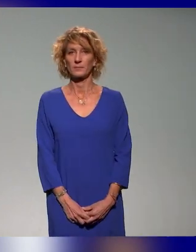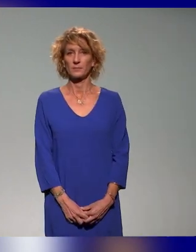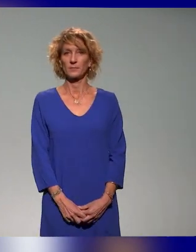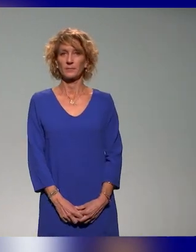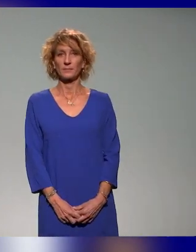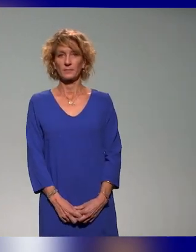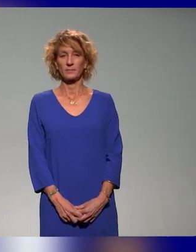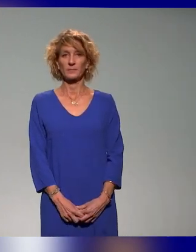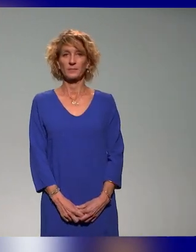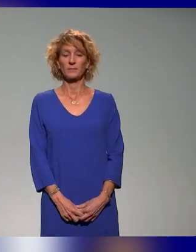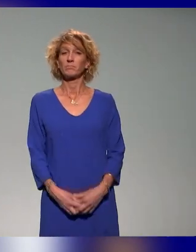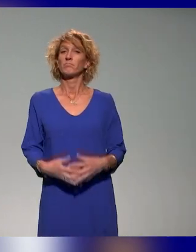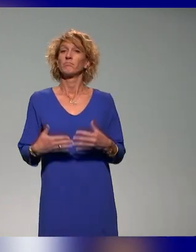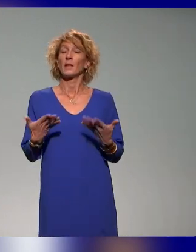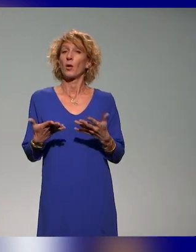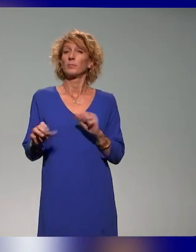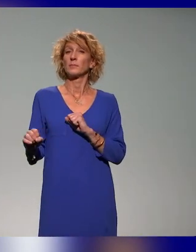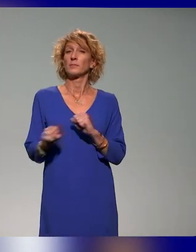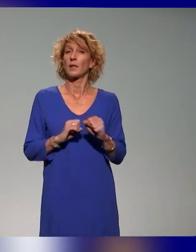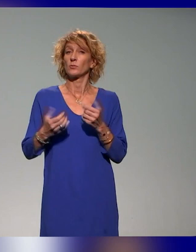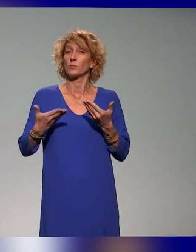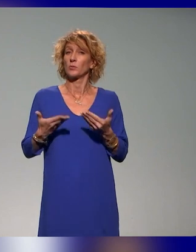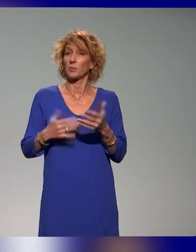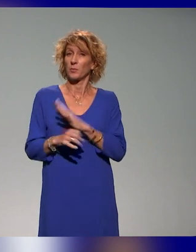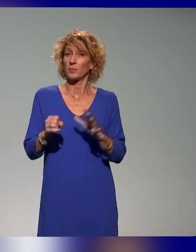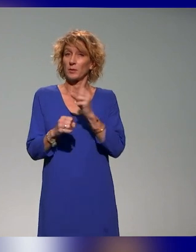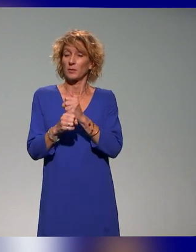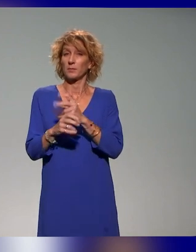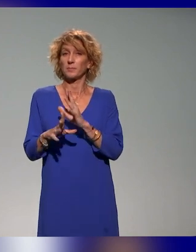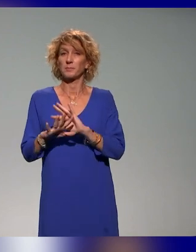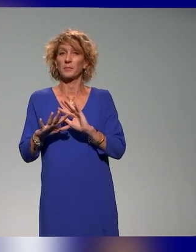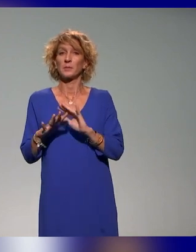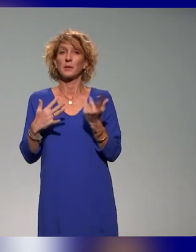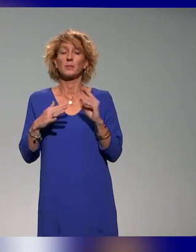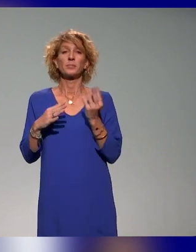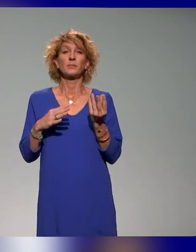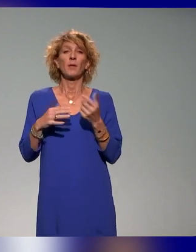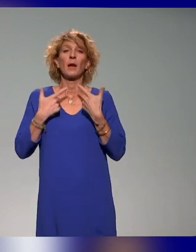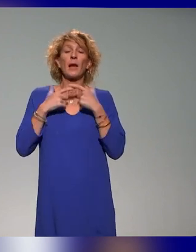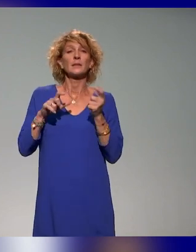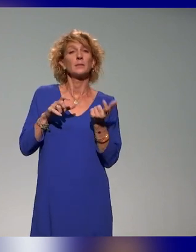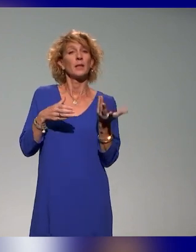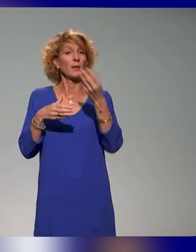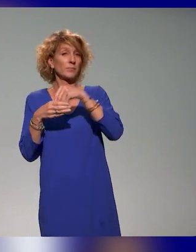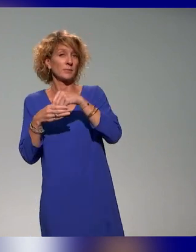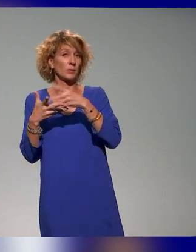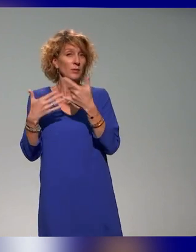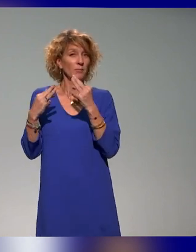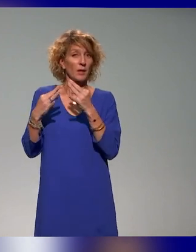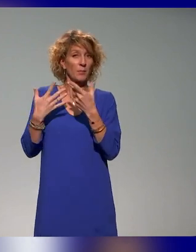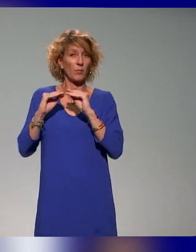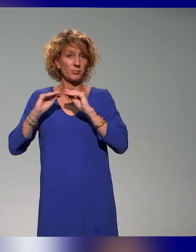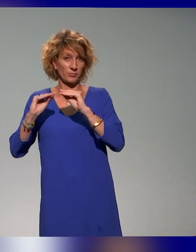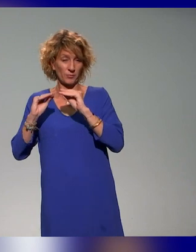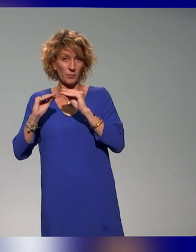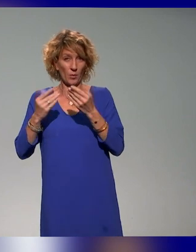Donc, les actions qui sont mises en place actuellement, donc c'est l'intégration de l'accessibilité aux formations. Actuellement, nous avons